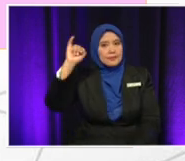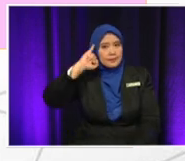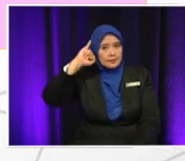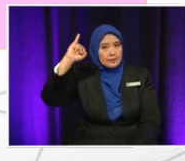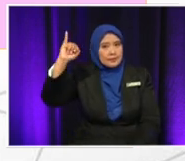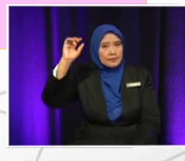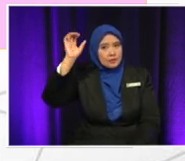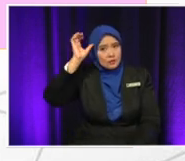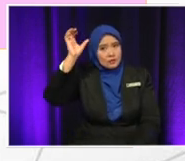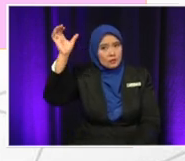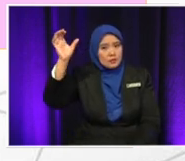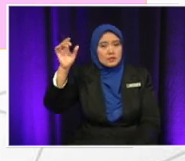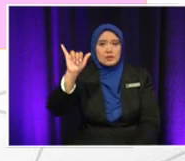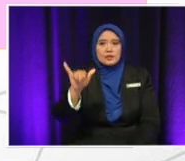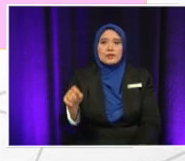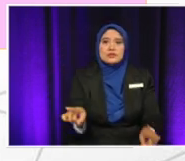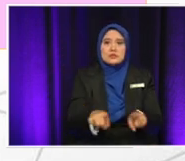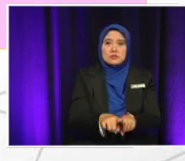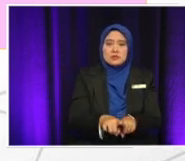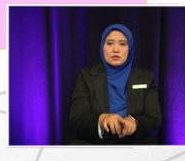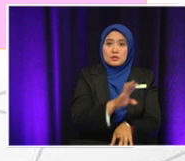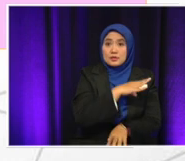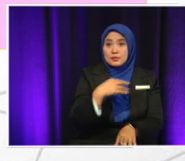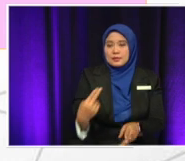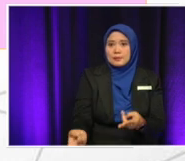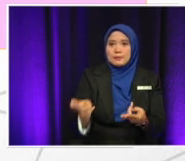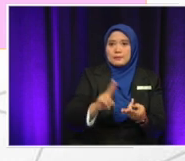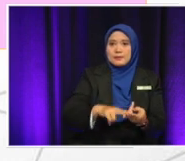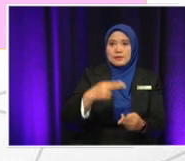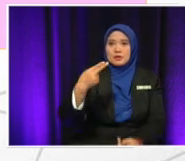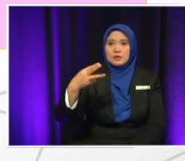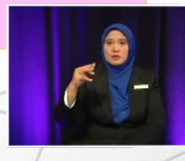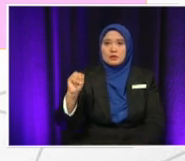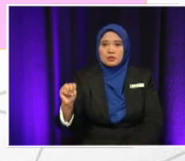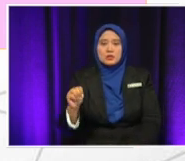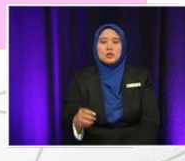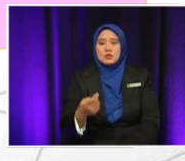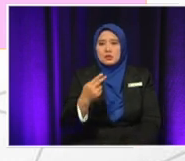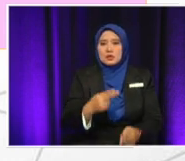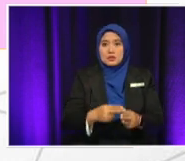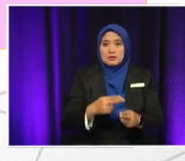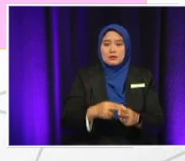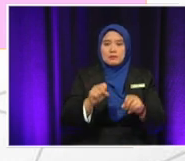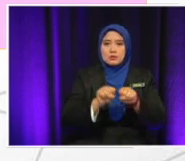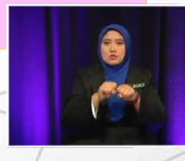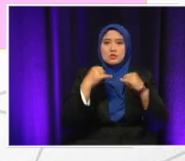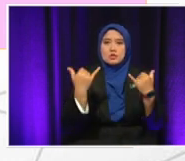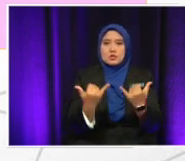tambahkan his dan m Kirani itu adalah nama peniagaan tersebut kemudian kita ada tagline di bagian bawah ada